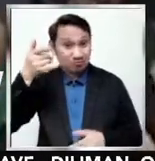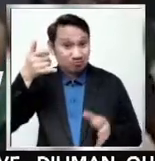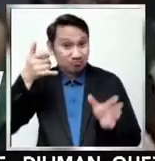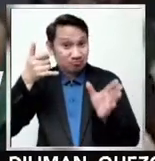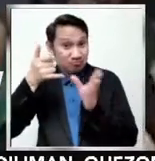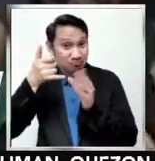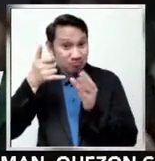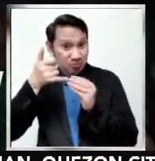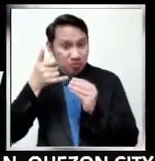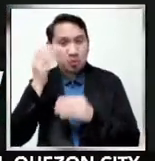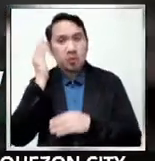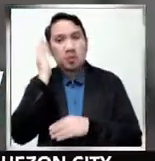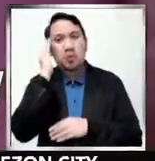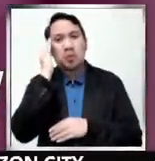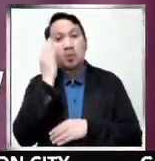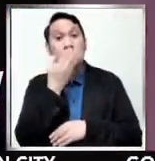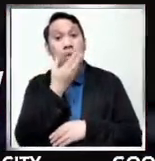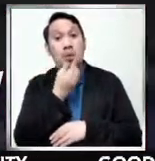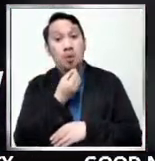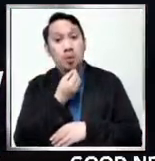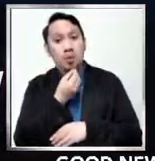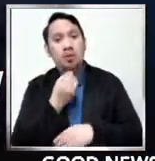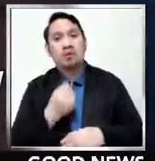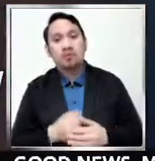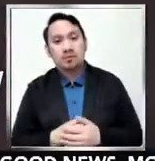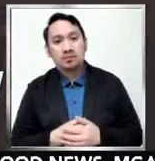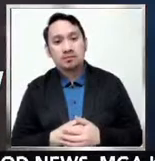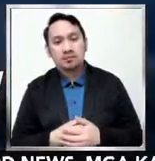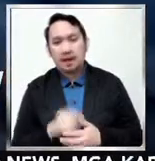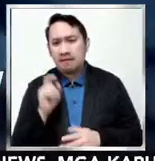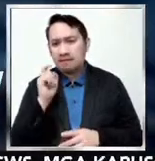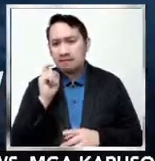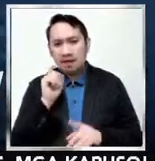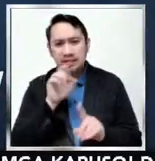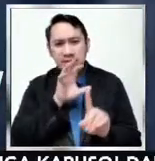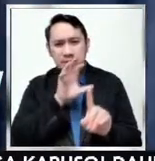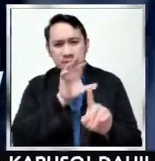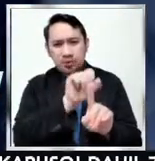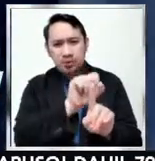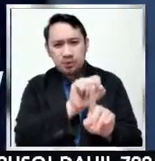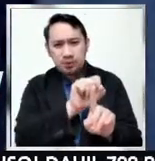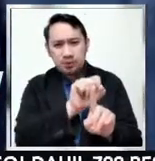suspect. At agad na aresto ng pulisya.